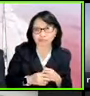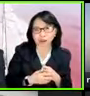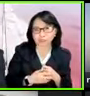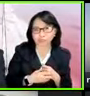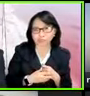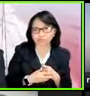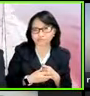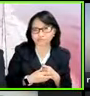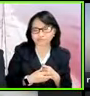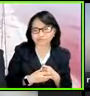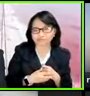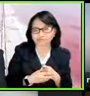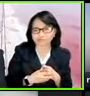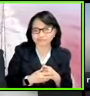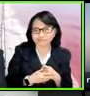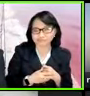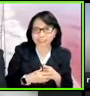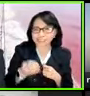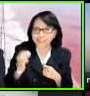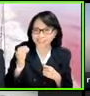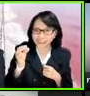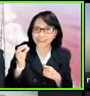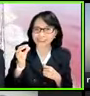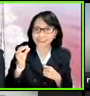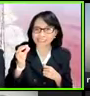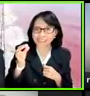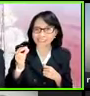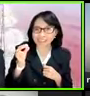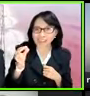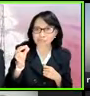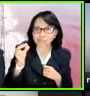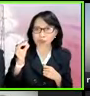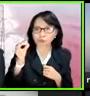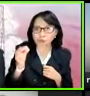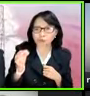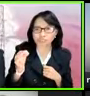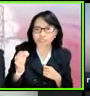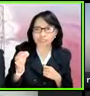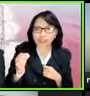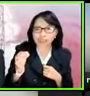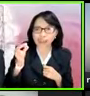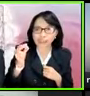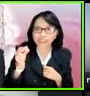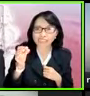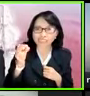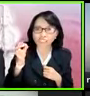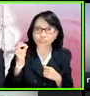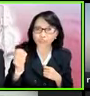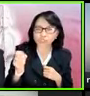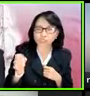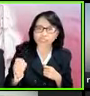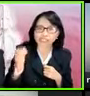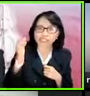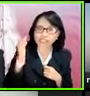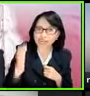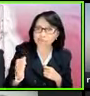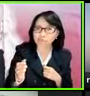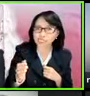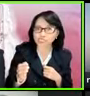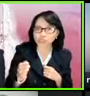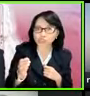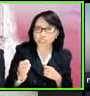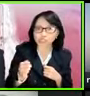kepada Paulus karena kesetiaan Paulus karena Kristus Yesus dan